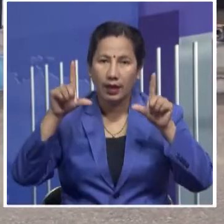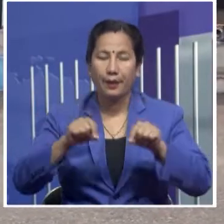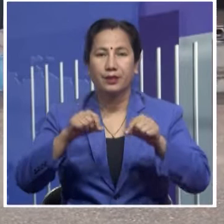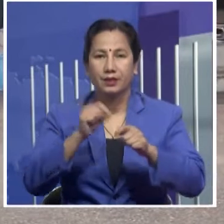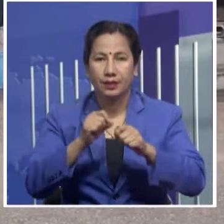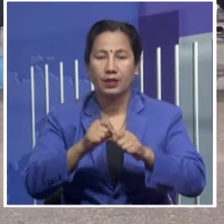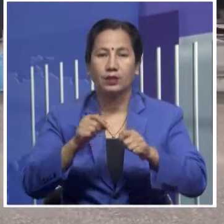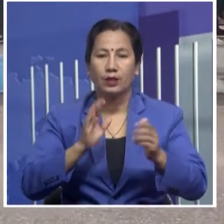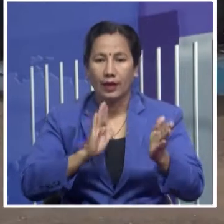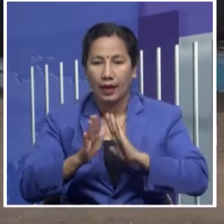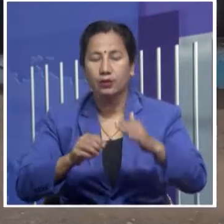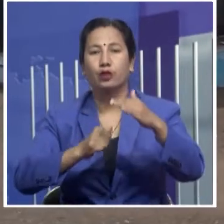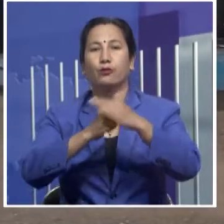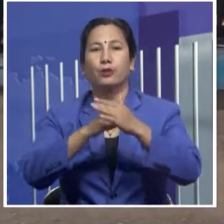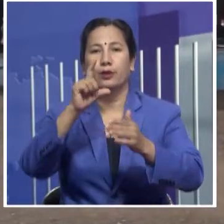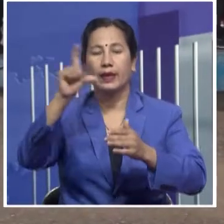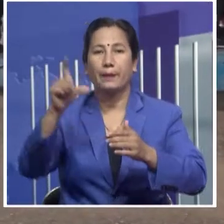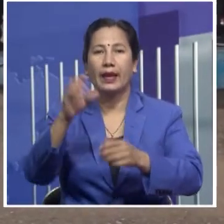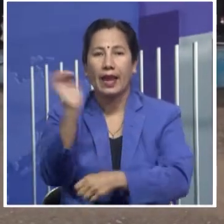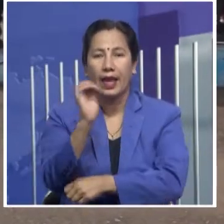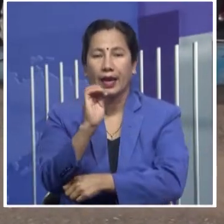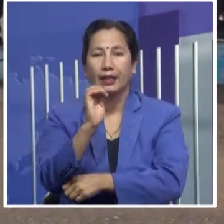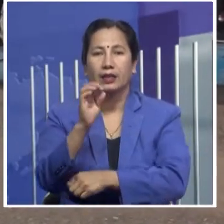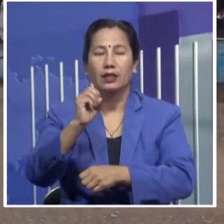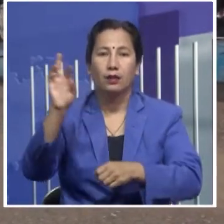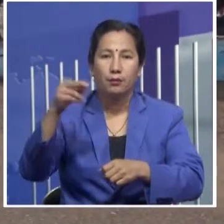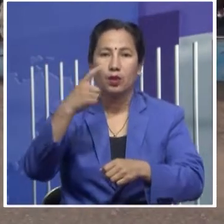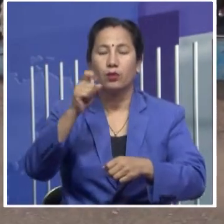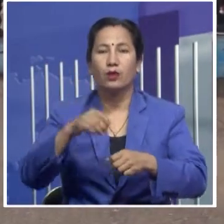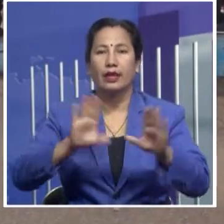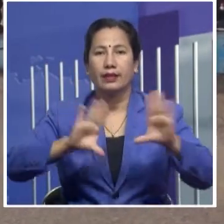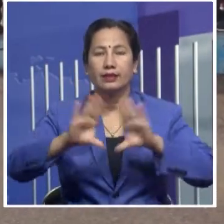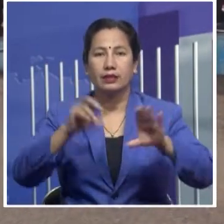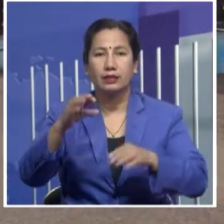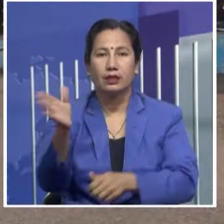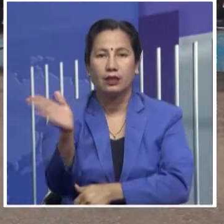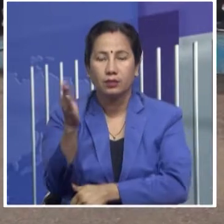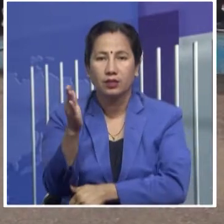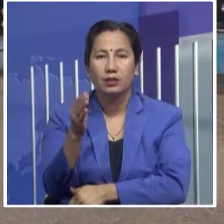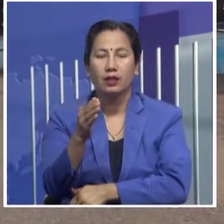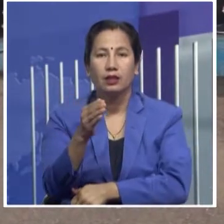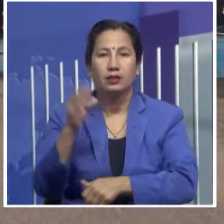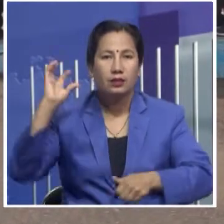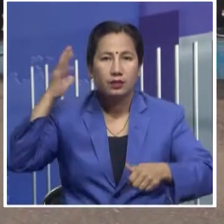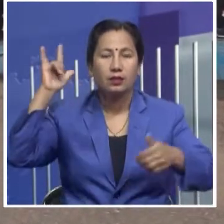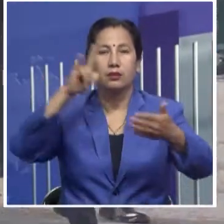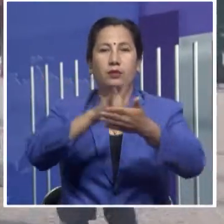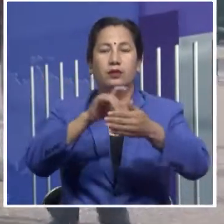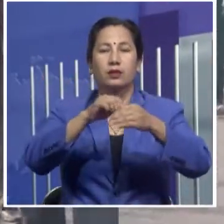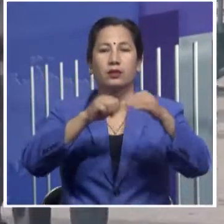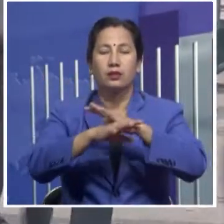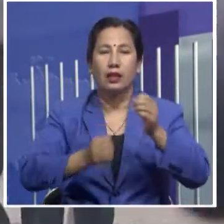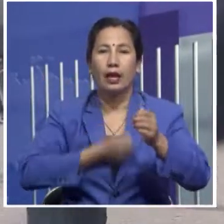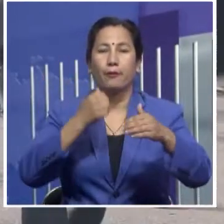थाल्न आयोजना प्रमुख तथा नेपाल नागरिक उड्डयन प्राधिकरणका प्रमुखलाई निर्देशन दिँदै मन्त्री आलेले अन्तर्राष्ट्रिय विमानस्थल सञ्चालन